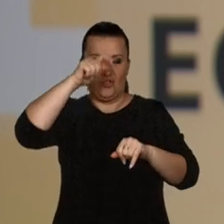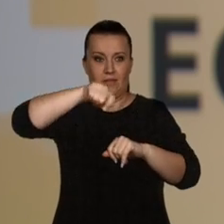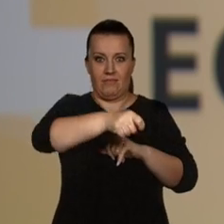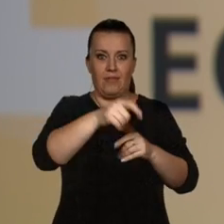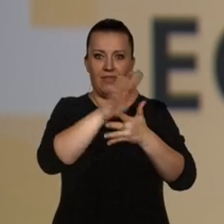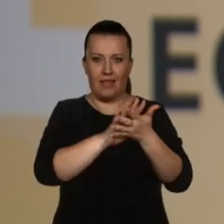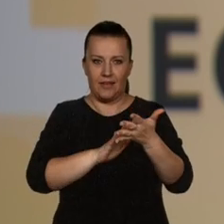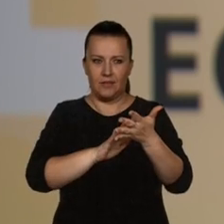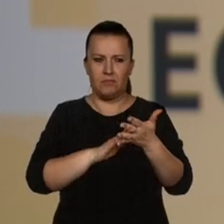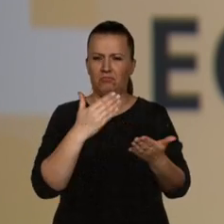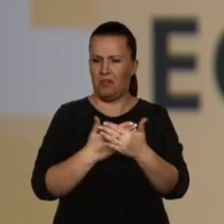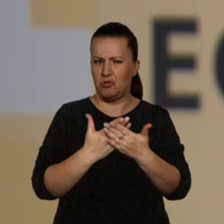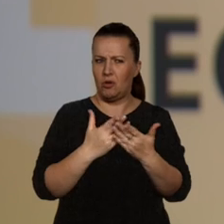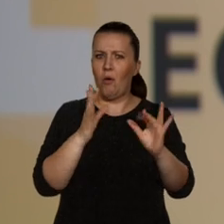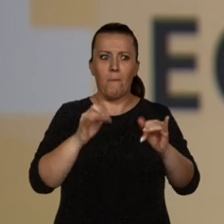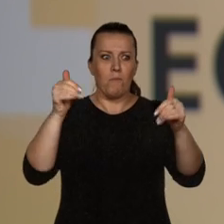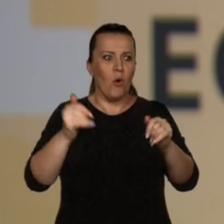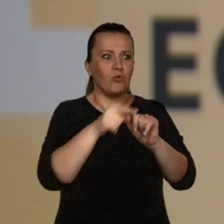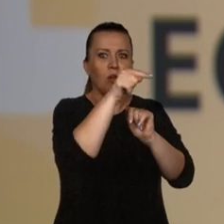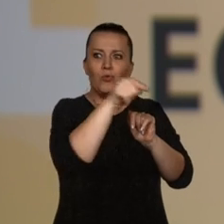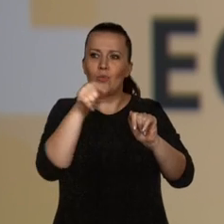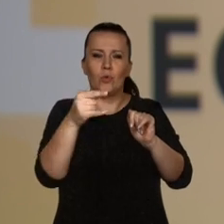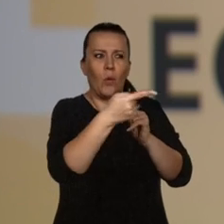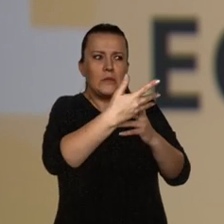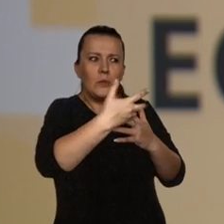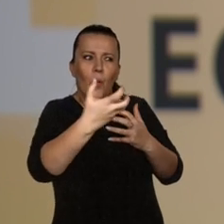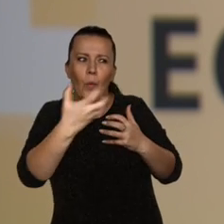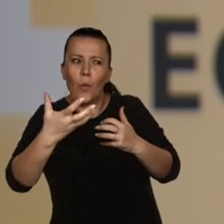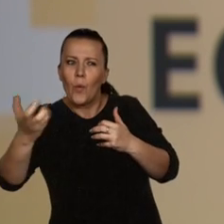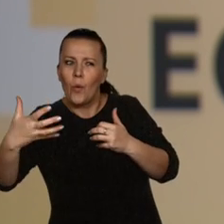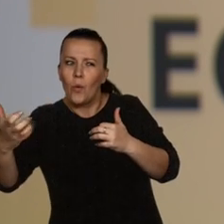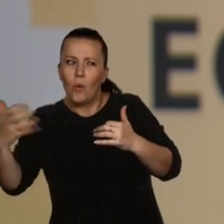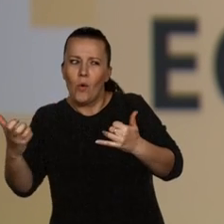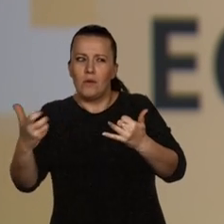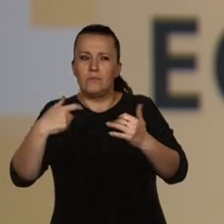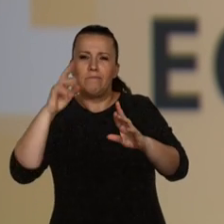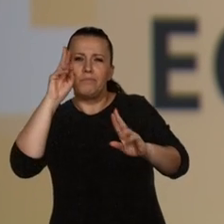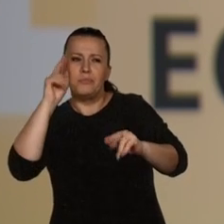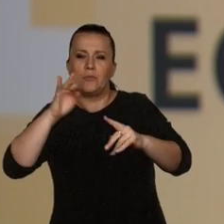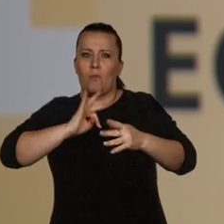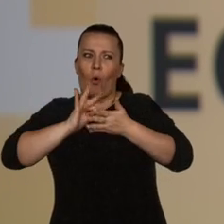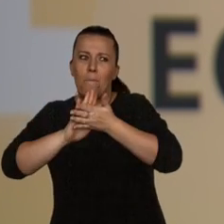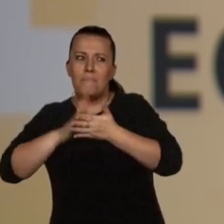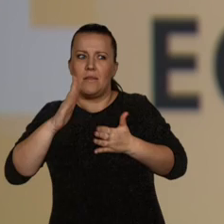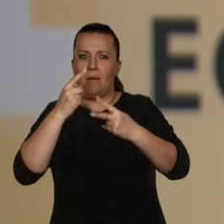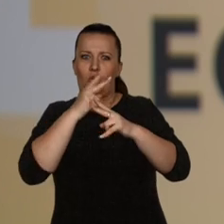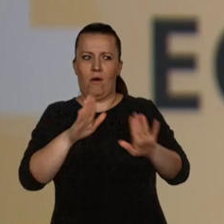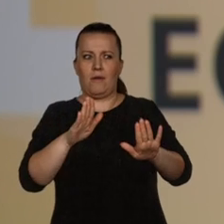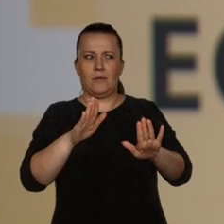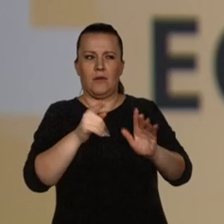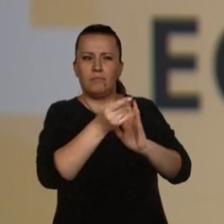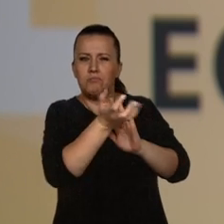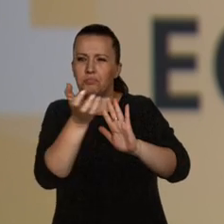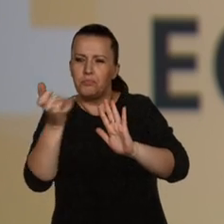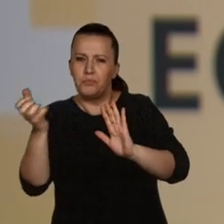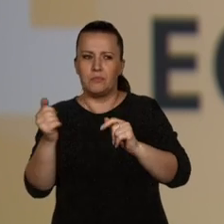przeczytać, zinterpretować, dlatego, że możemy przy pomocy takich właśnie tekstów wyrazić siebie, wyrazić naszą